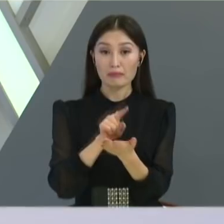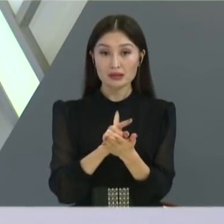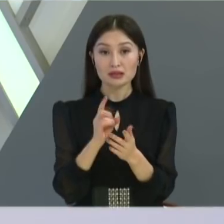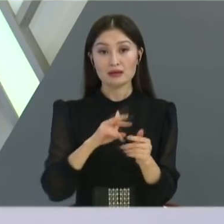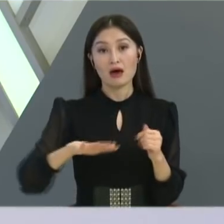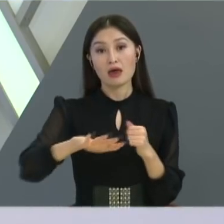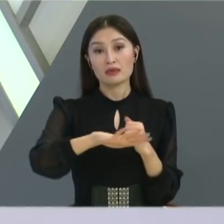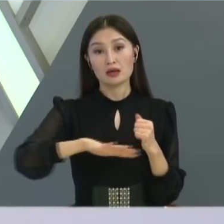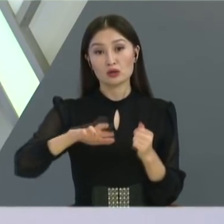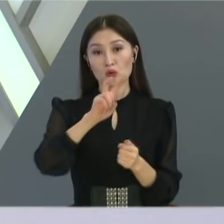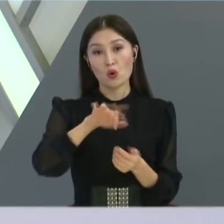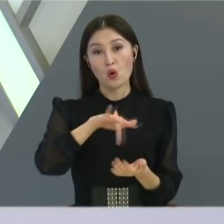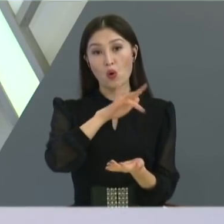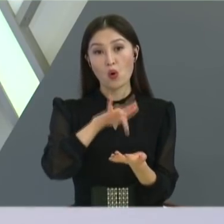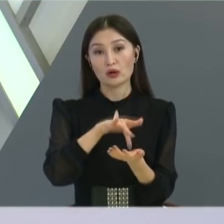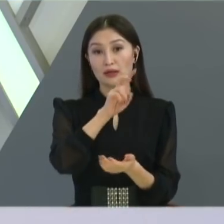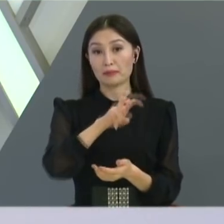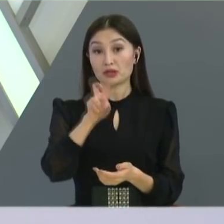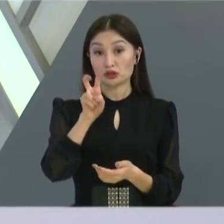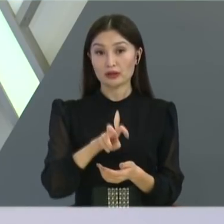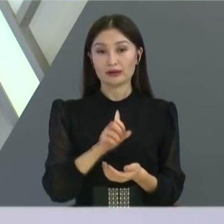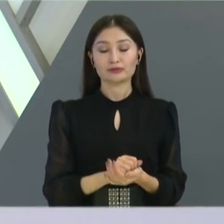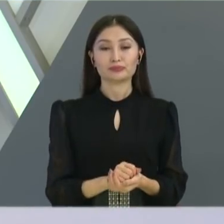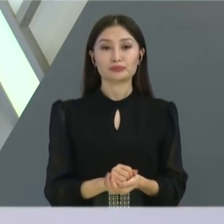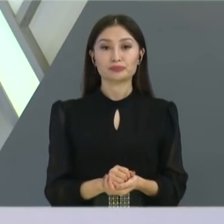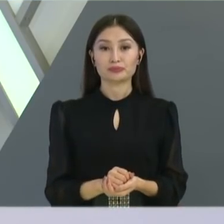на территории города Бишкек.